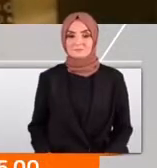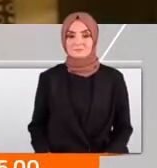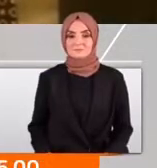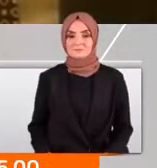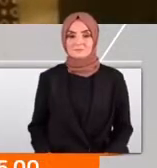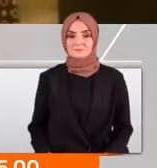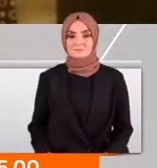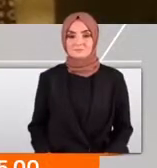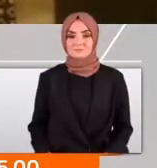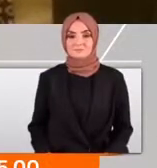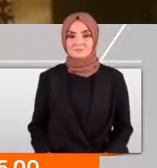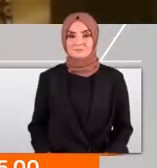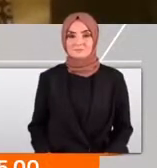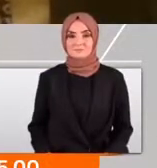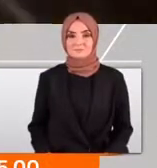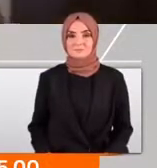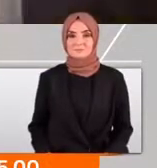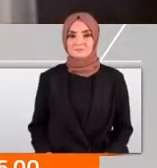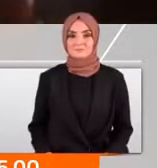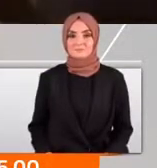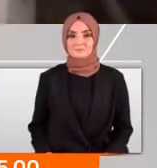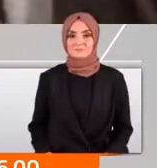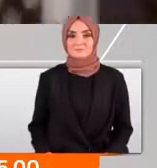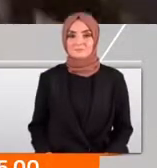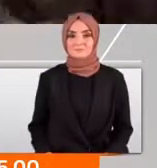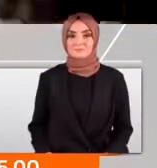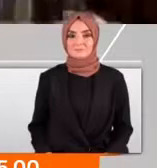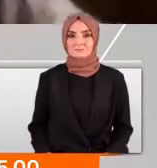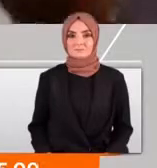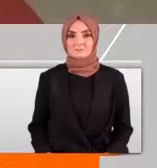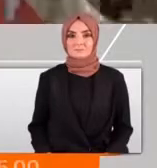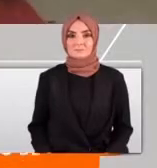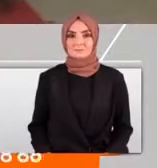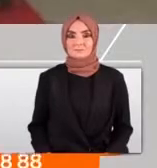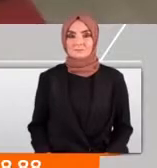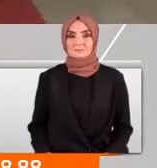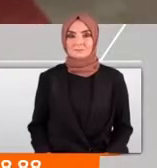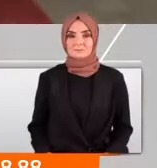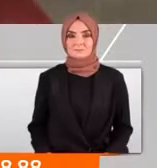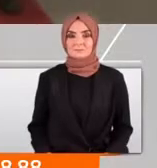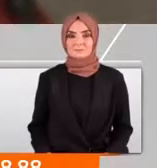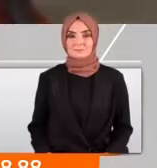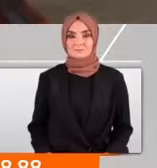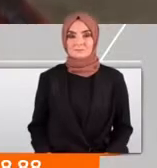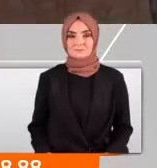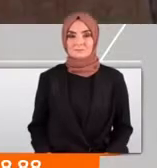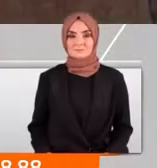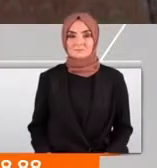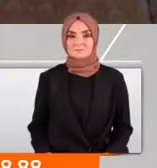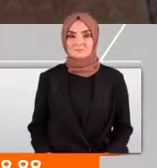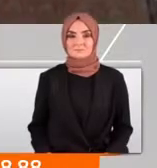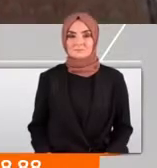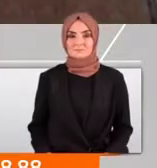altında bizleri haşru cem eylesin. Ve bu yolculukta da